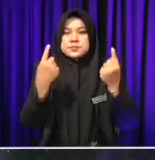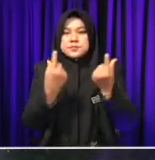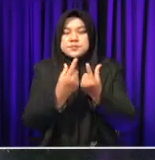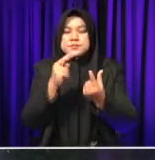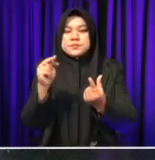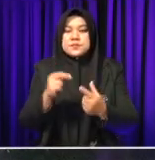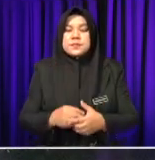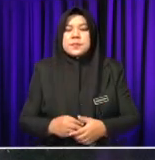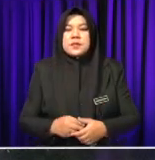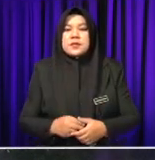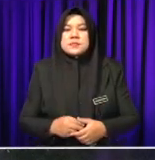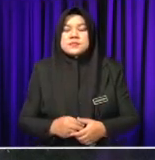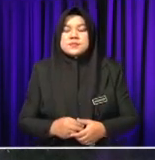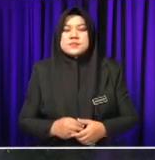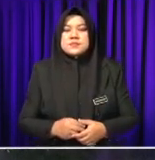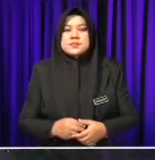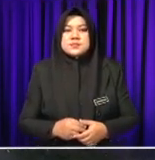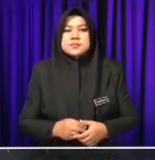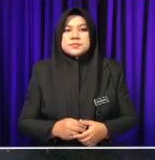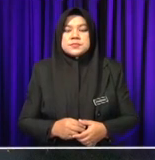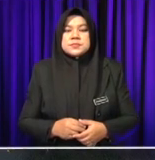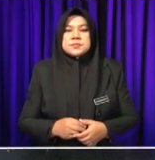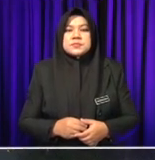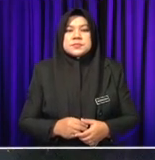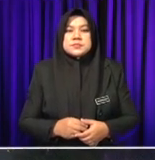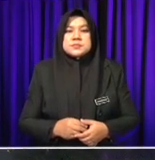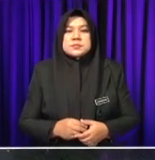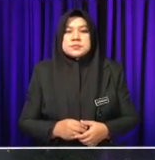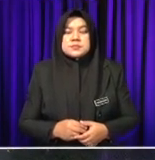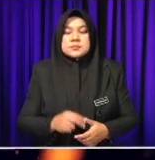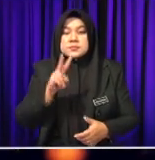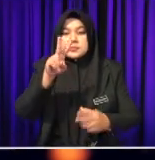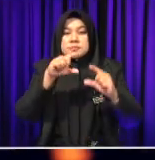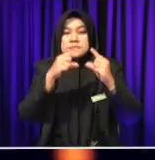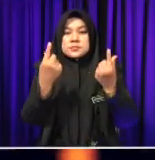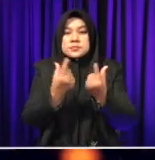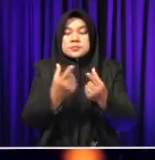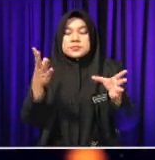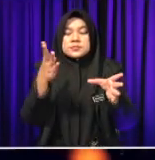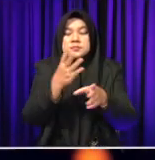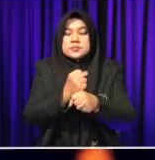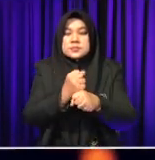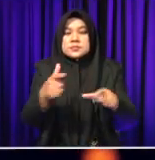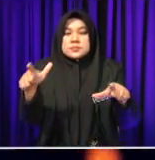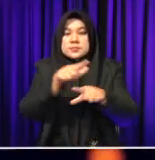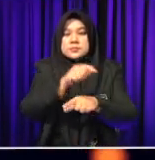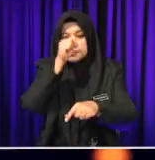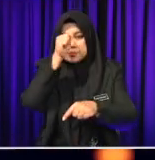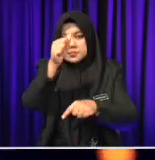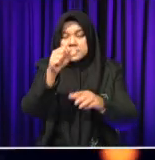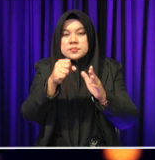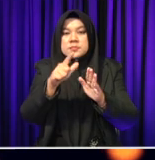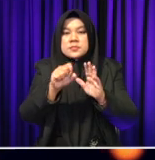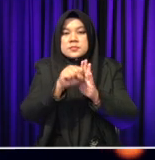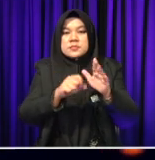Oke Siapa yang nak Cuba okey syaurah silakanurah silakan dua Golongan yang menerima naungan Allah selain pemimpin yang